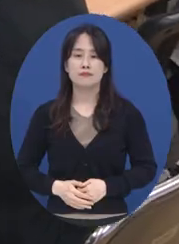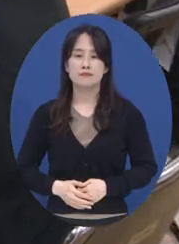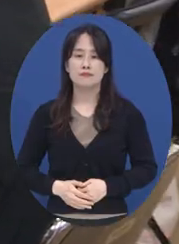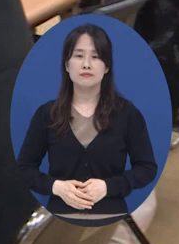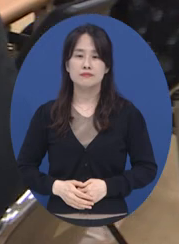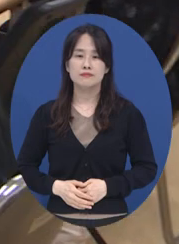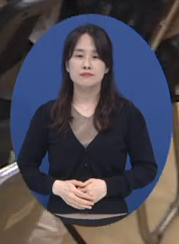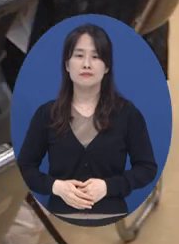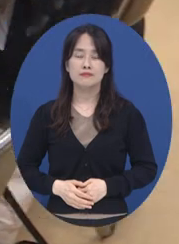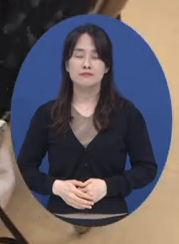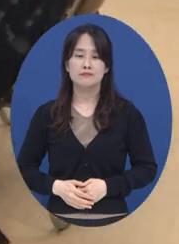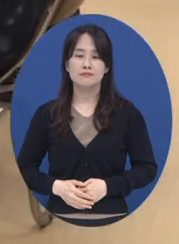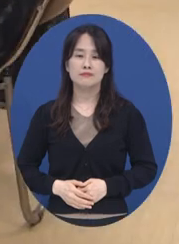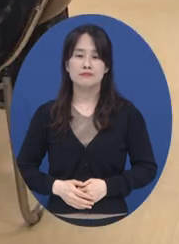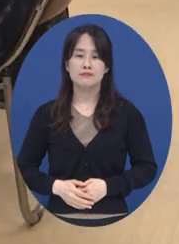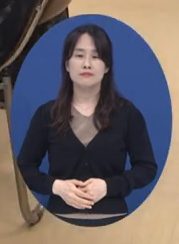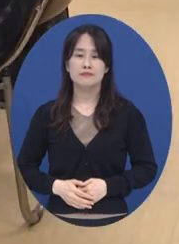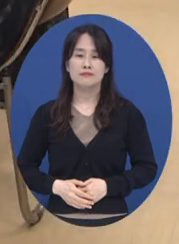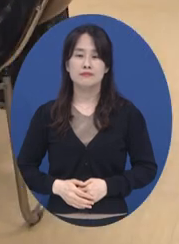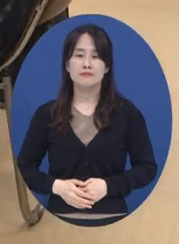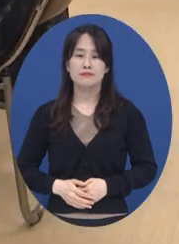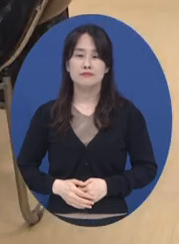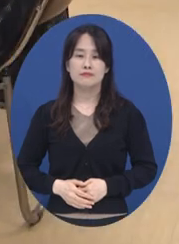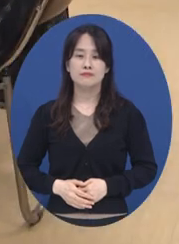tv 최창수 입니다